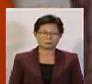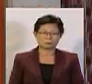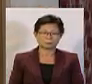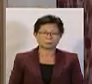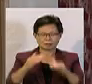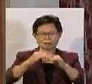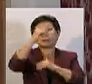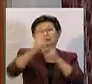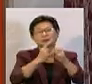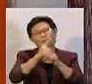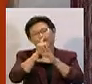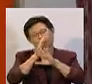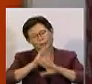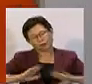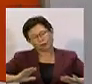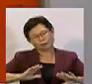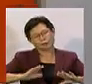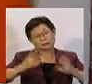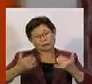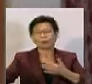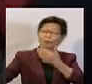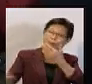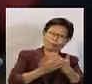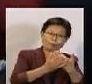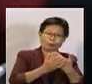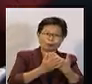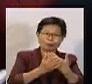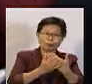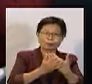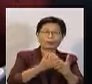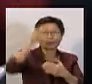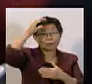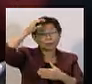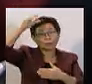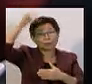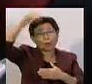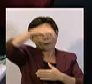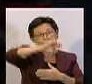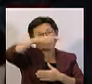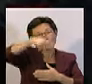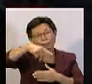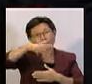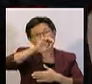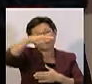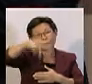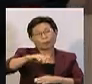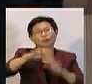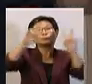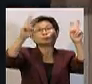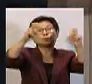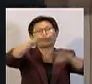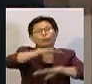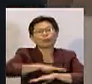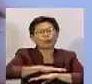Lebih setahun menyepi, Amir Masdi kini kembali dengan single ketiga berkonsep balada pop berjudul Puas, hasil karya Aiden